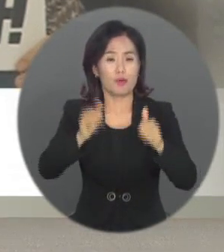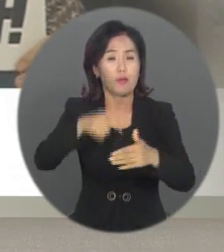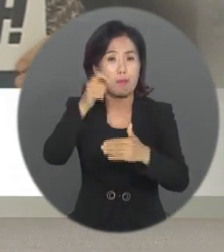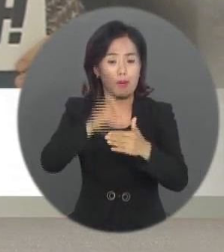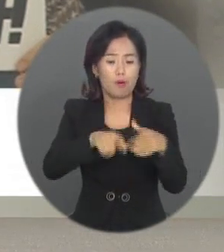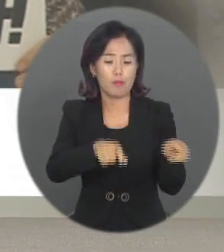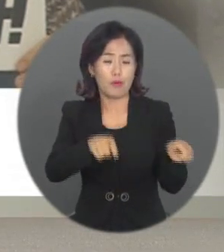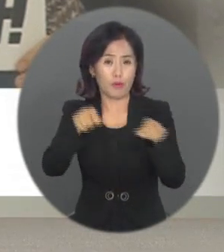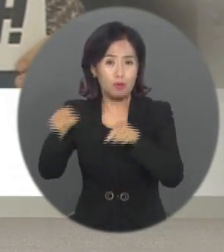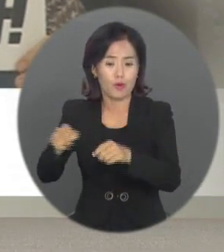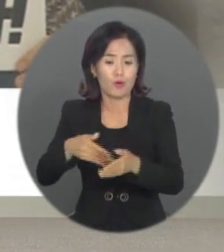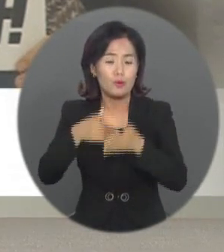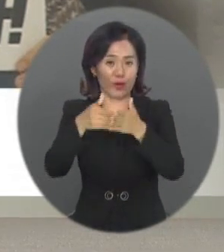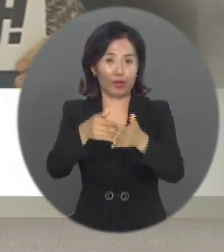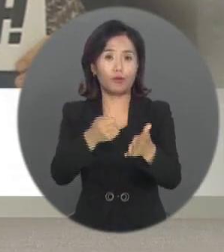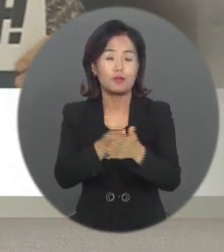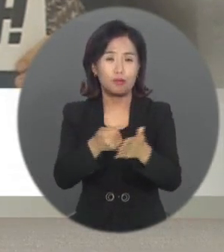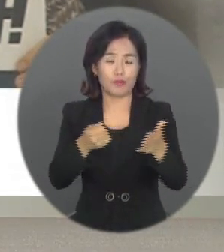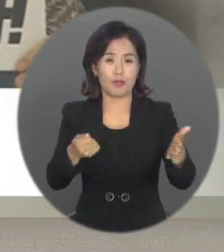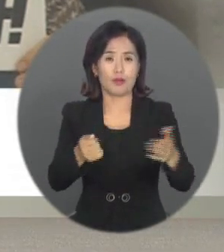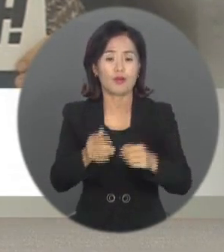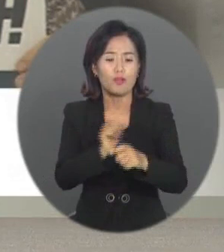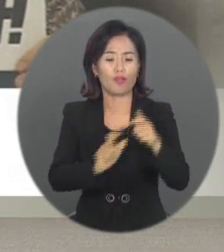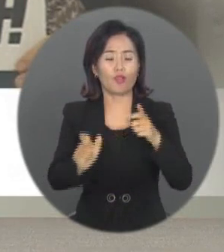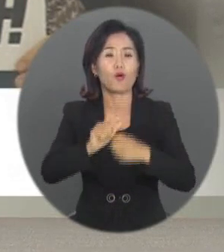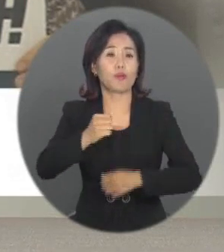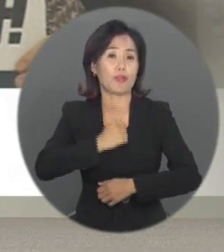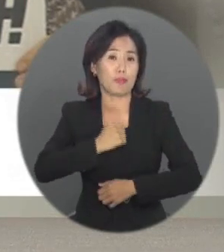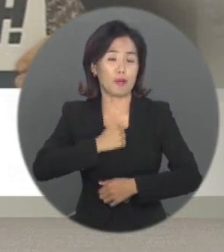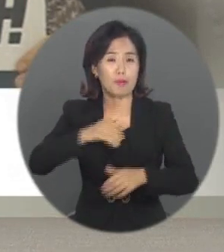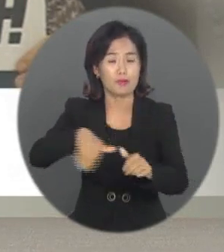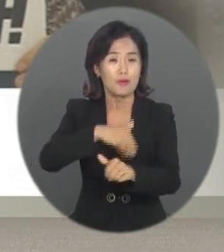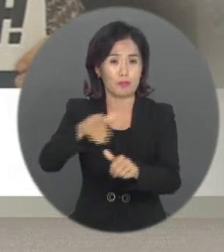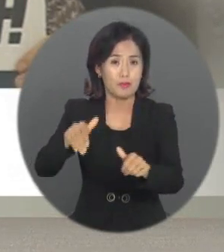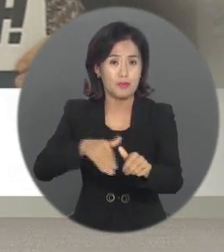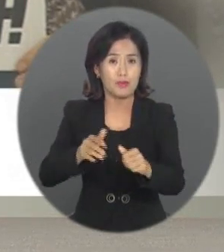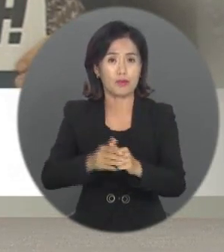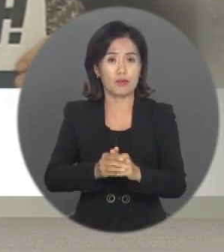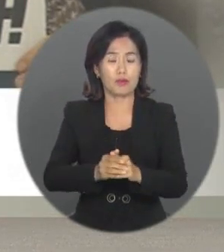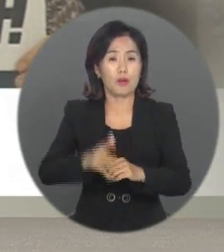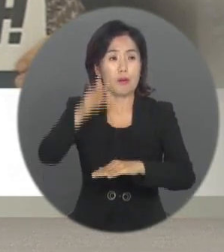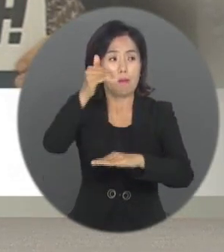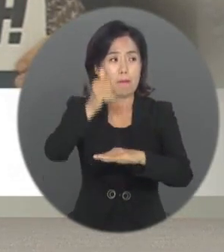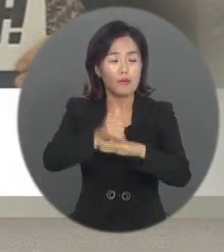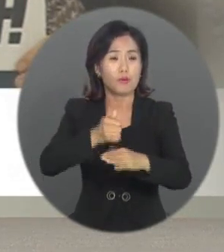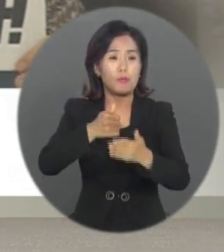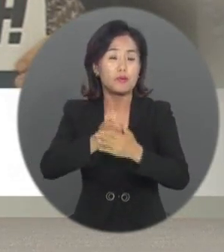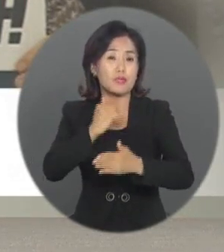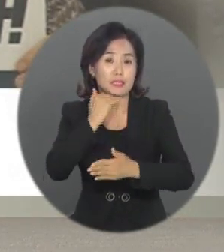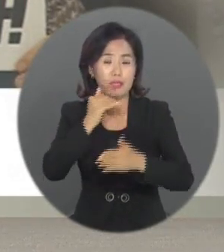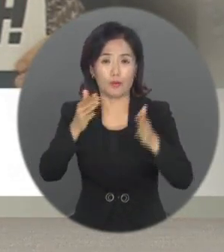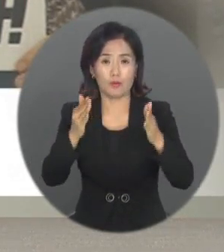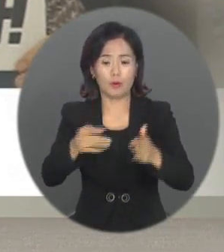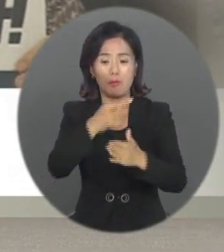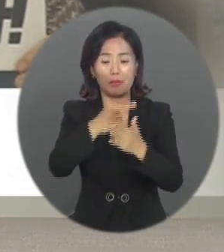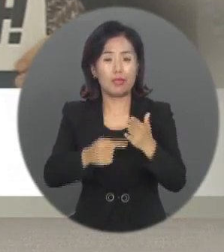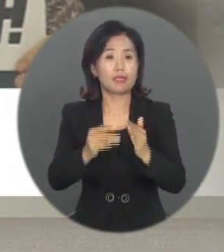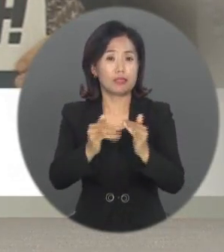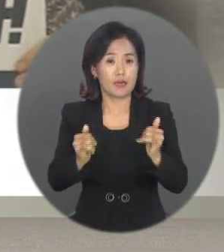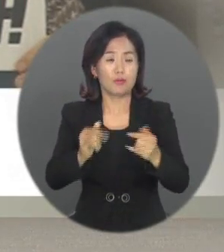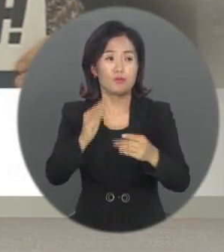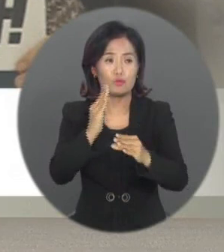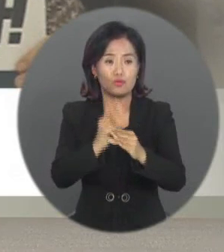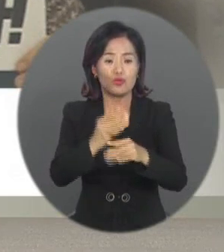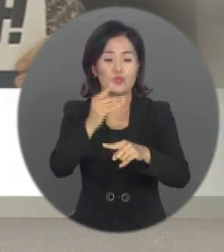판결을 미뤄달라고 요청하고 있기 때문에 더 답답해하고 있습니다. 이 최종 판결을 기다리고 있는 사이 피해 당사자